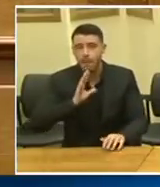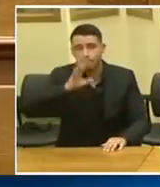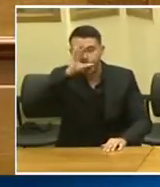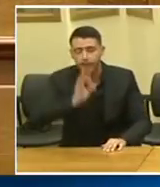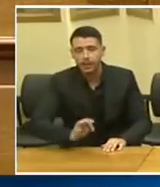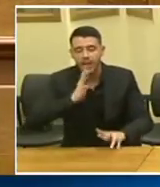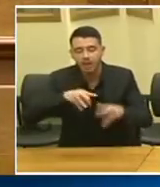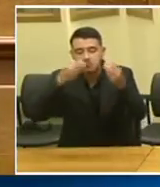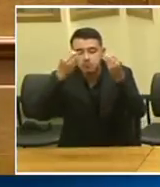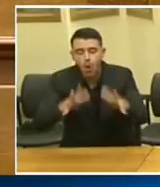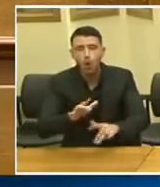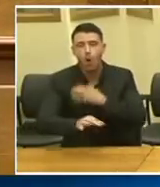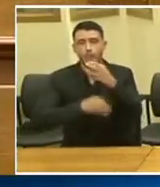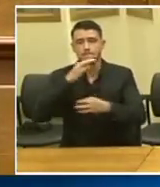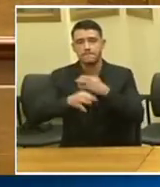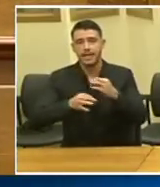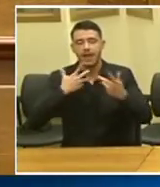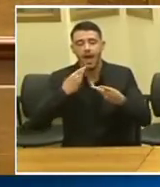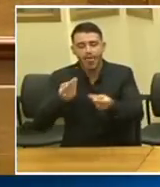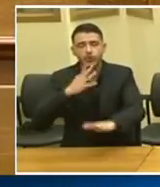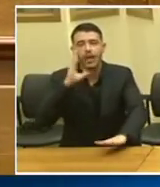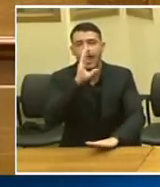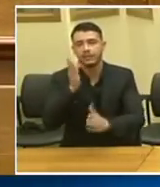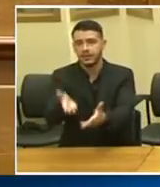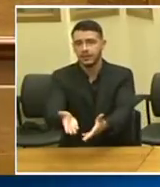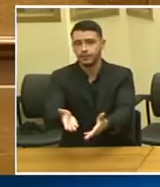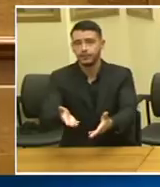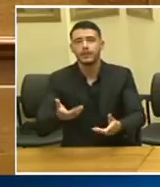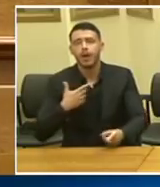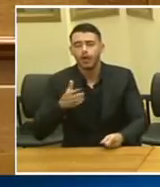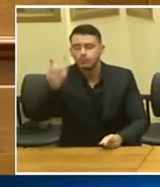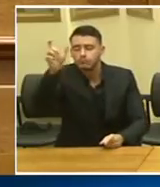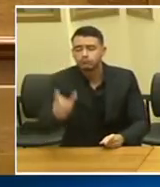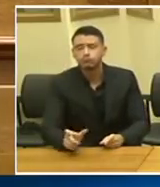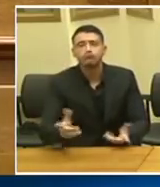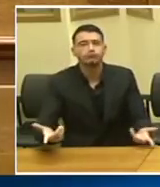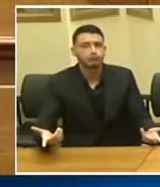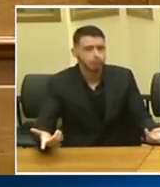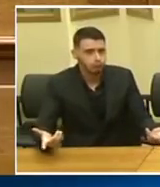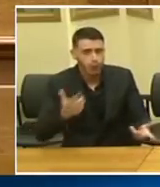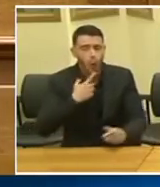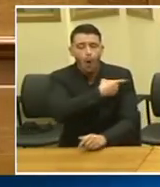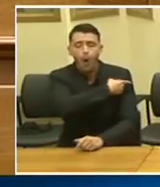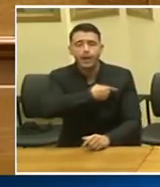Τι βλέπουμε λοιπόν? Τον αρχηγό που κατέγραψε το ιστορικό σας χαμηλό, 18%,